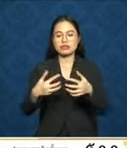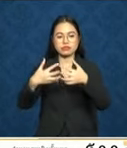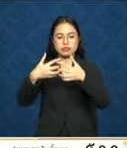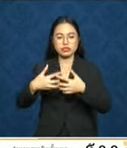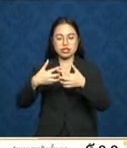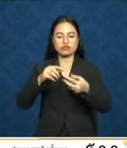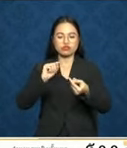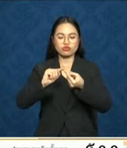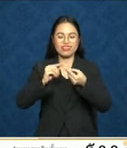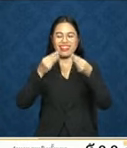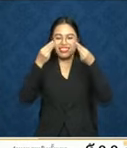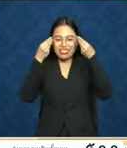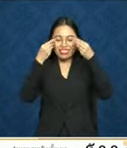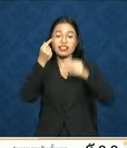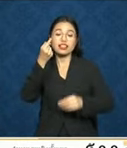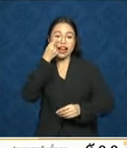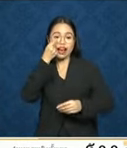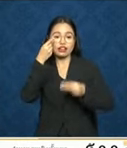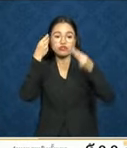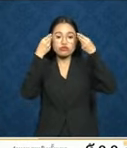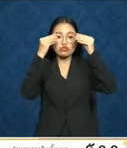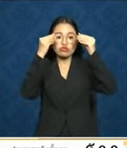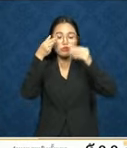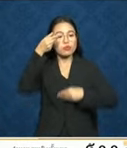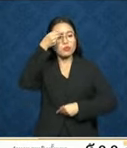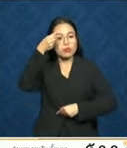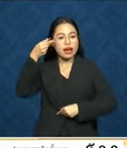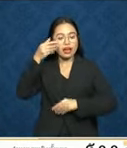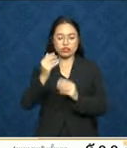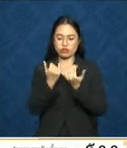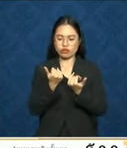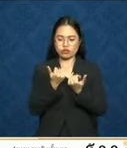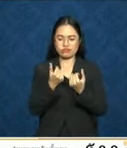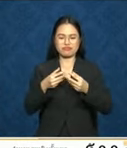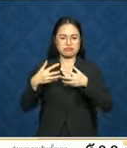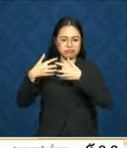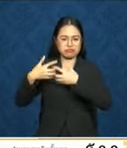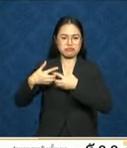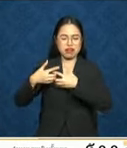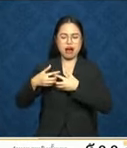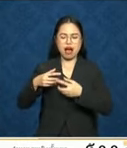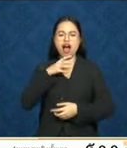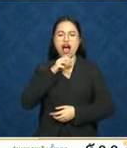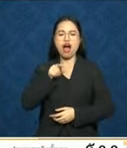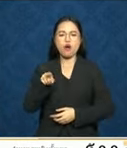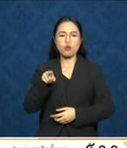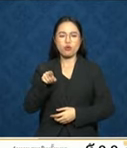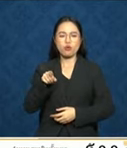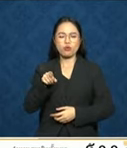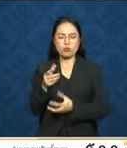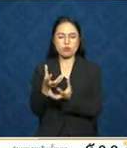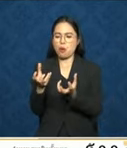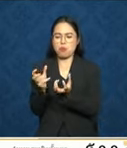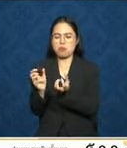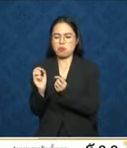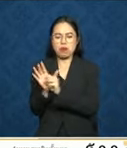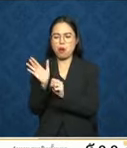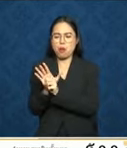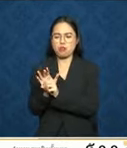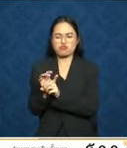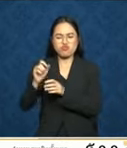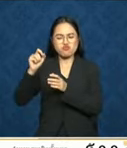ต้อกระจกซึ่งปัจจุบันเนี่ยครับเป็นเครื่องรุ่นเก่านะครับแล้วก็กำลังจะขาดในส่วนของอะไหล่แล้วซึ่งเป็นปัญห